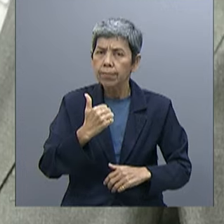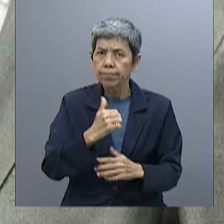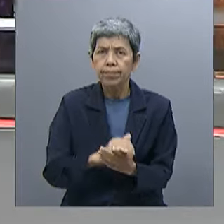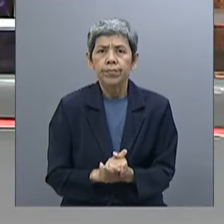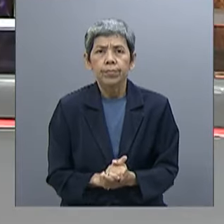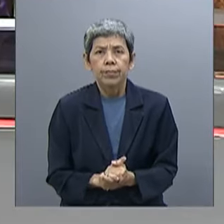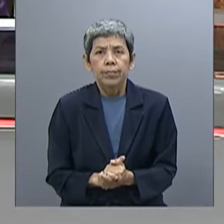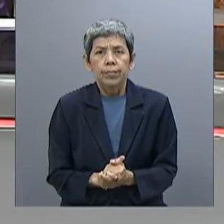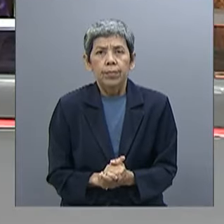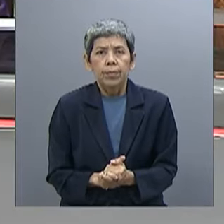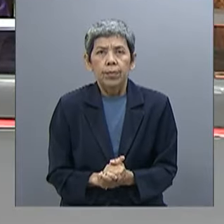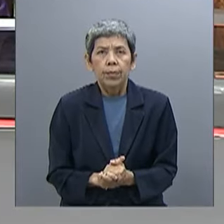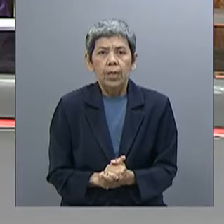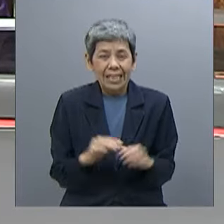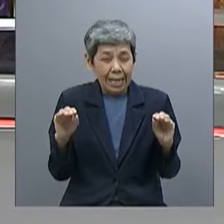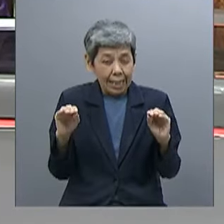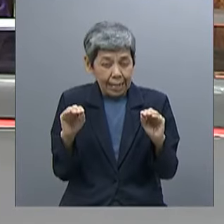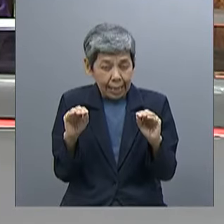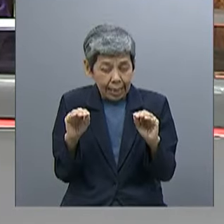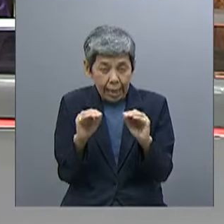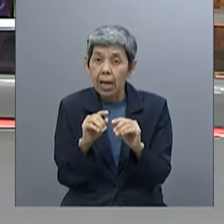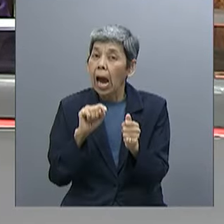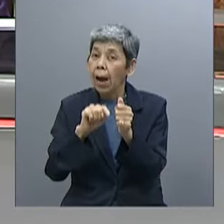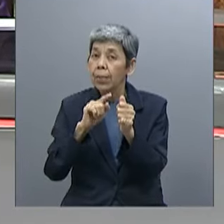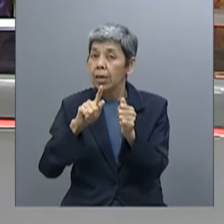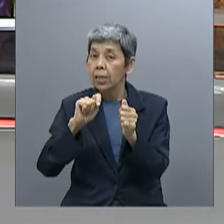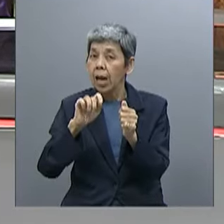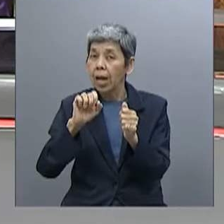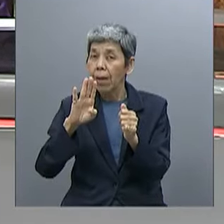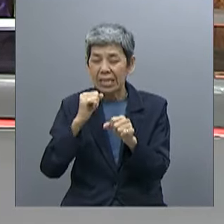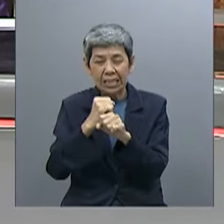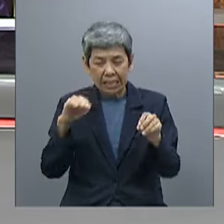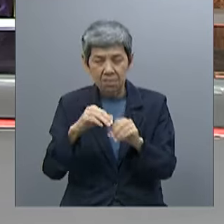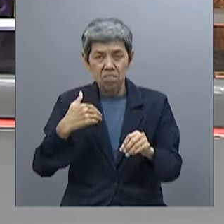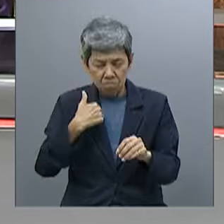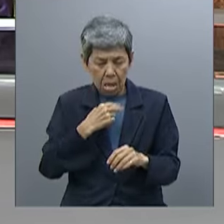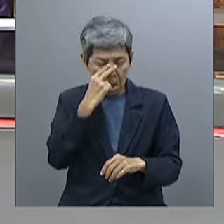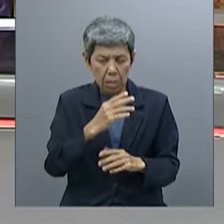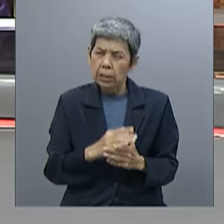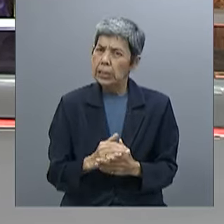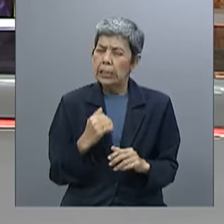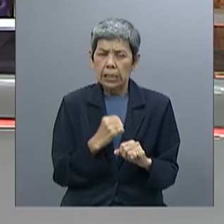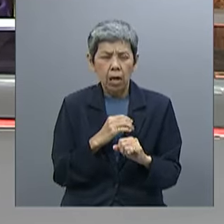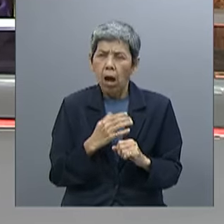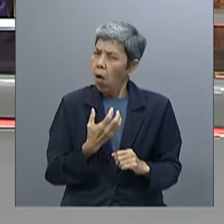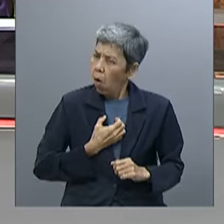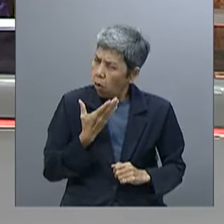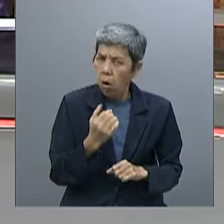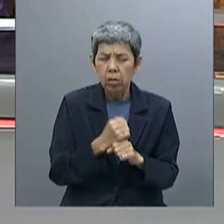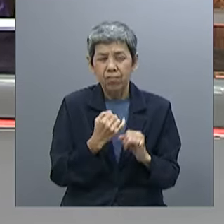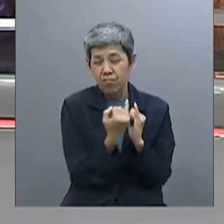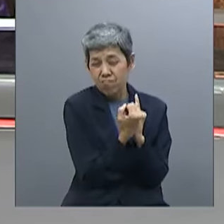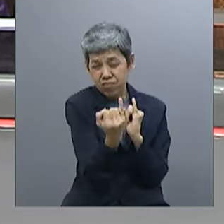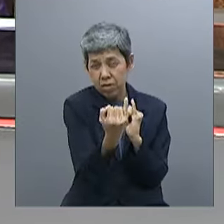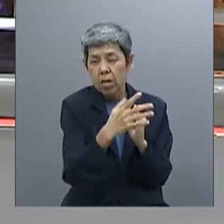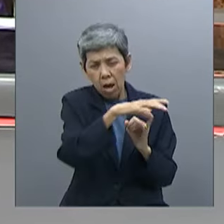ครับ และยิ่งใกล้เวลาที่คดีตากใบจะหมดอายุความเราก็ยังคงได้เห็นความพยายามในการเรียกร้องให้ผู้ต้องหาเข้าสู่